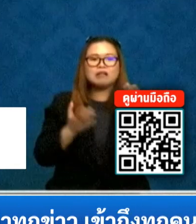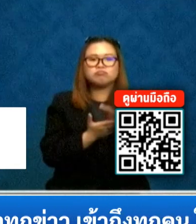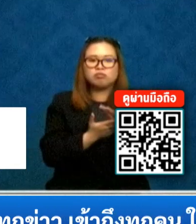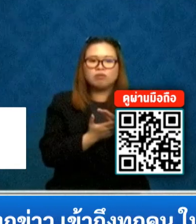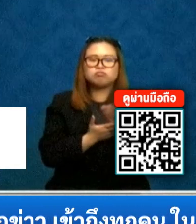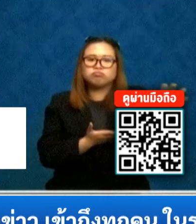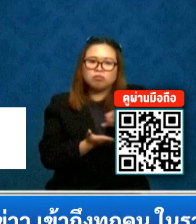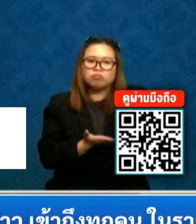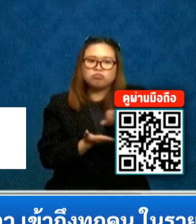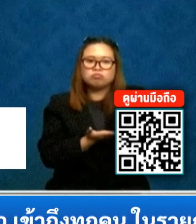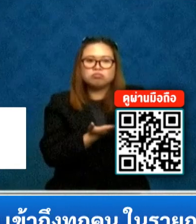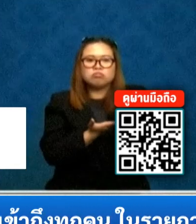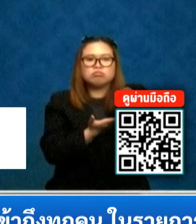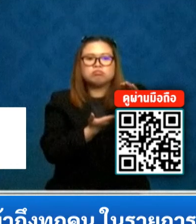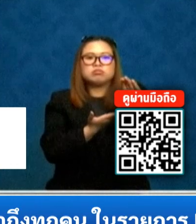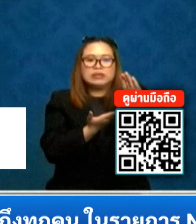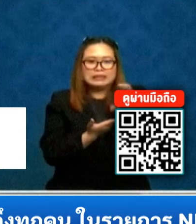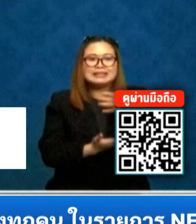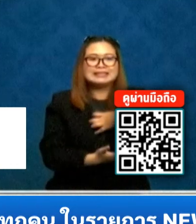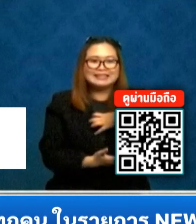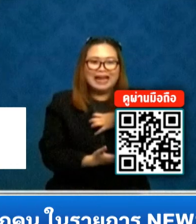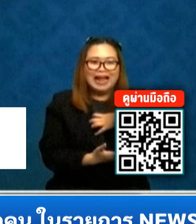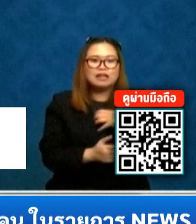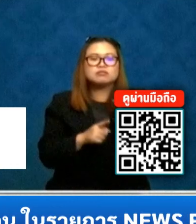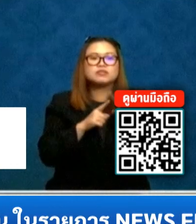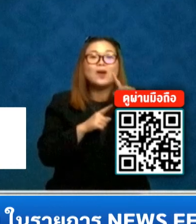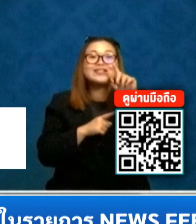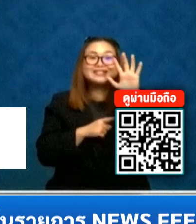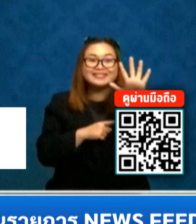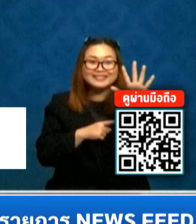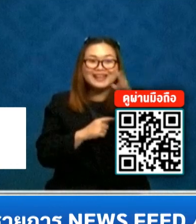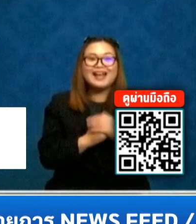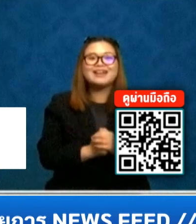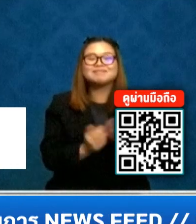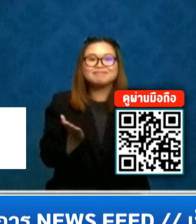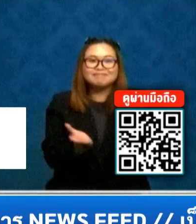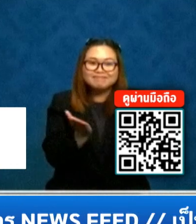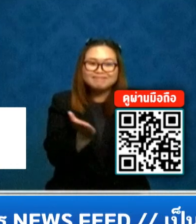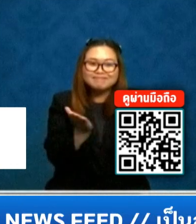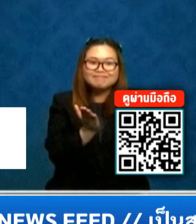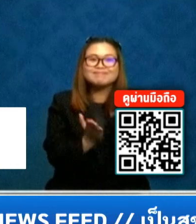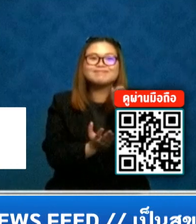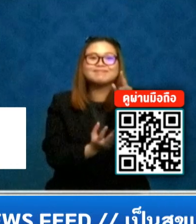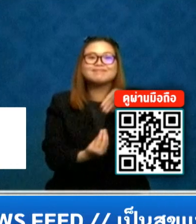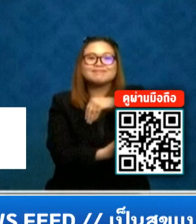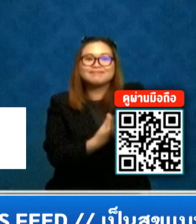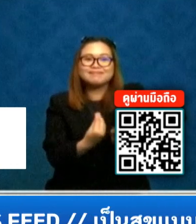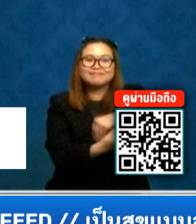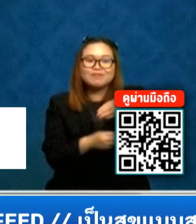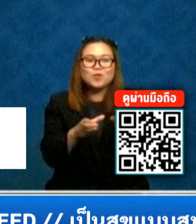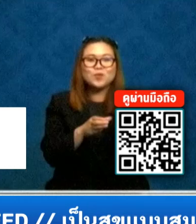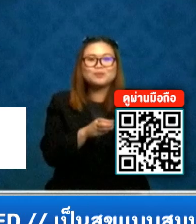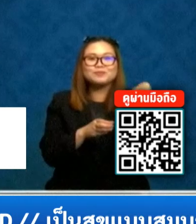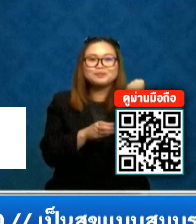ซึ่งถ้าไปดูในข้อ5เนี่ยก็คือค่าใช้จ่ายเพื่อการกระตุ้นเศรษฐกิจและสร้างความเข้มแข็งในระบบเศรษฐกิจ